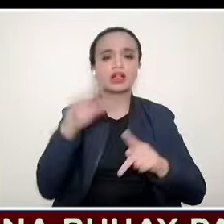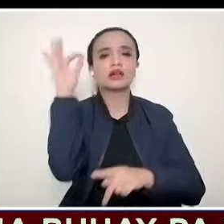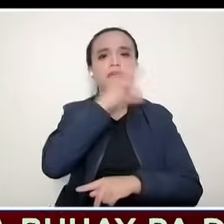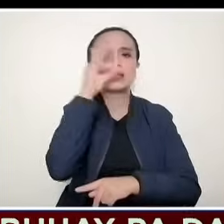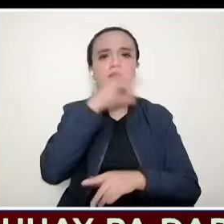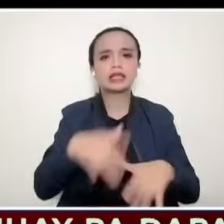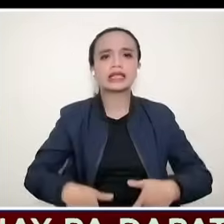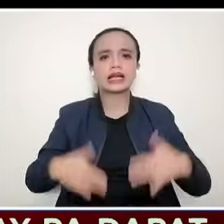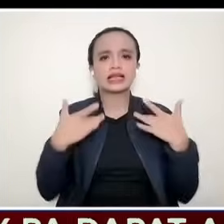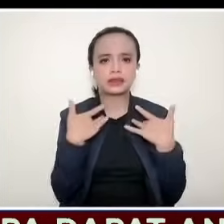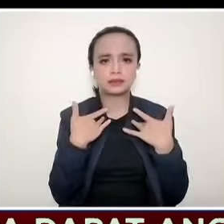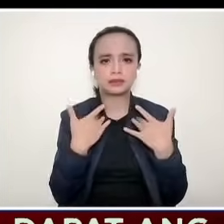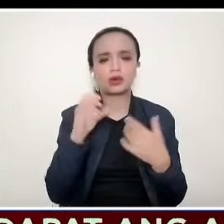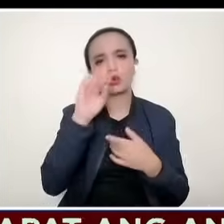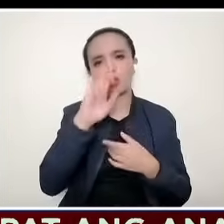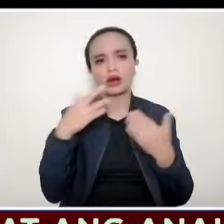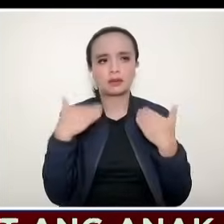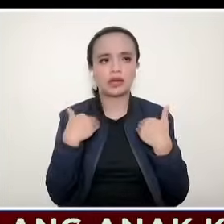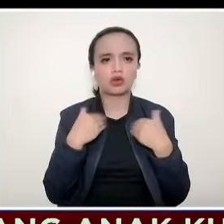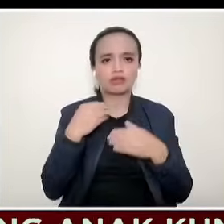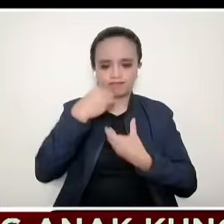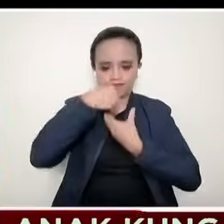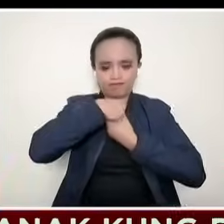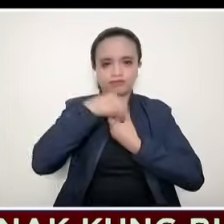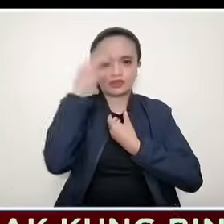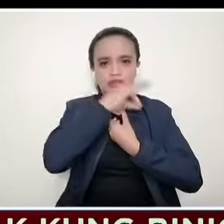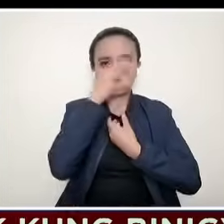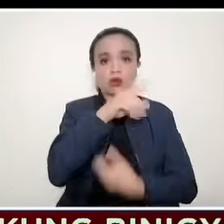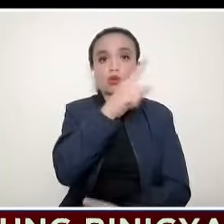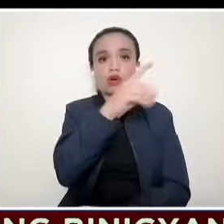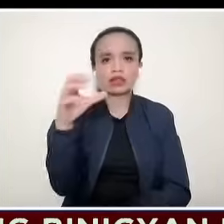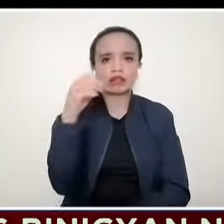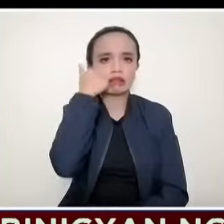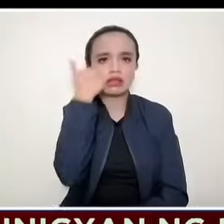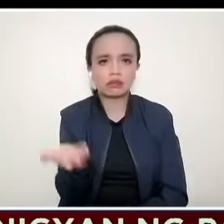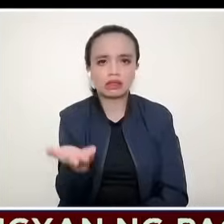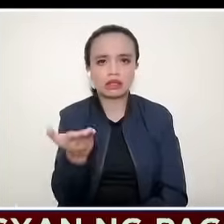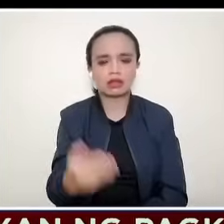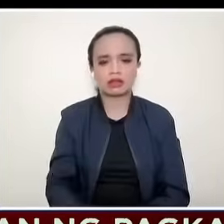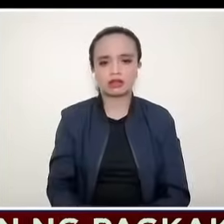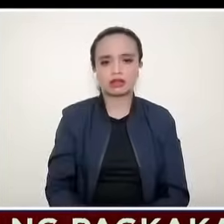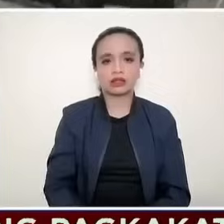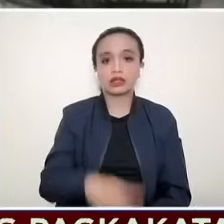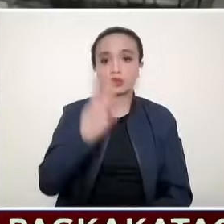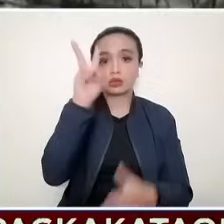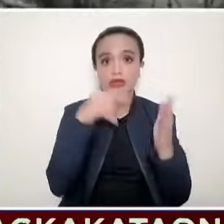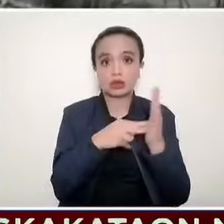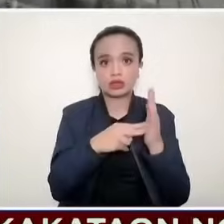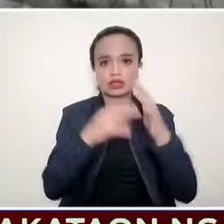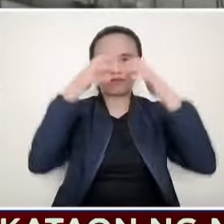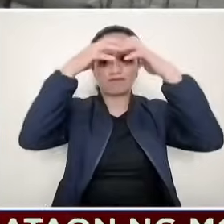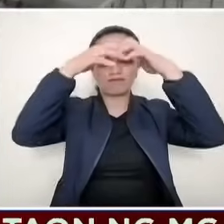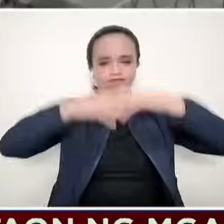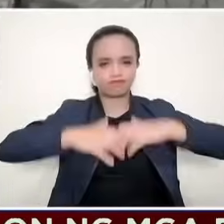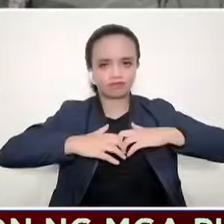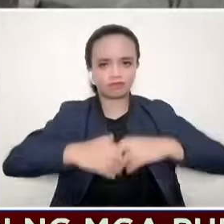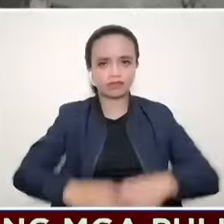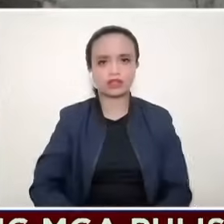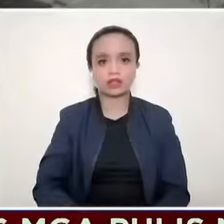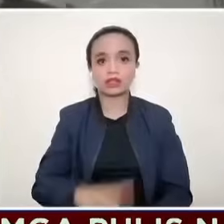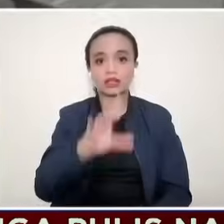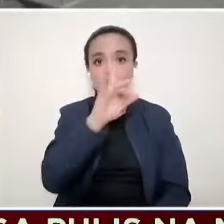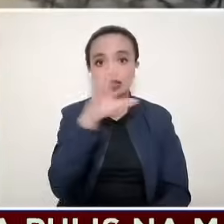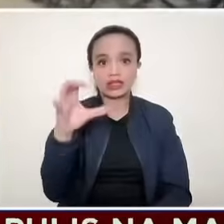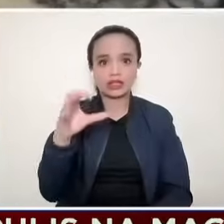Pinoy. Halos 100 ang namatay sa wildfire. Higit 2,000 structures ang nasira at higit 800 hektarya